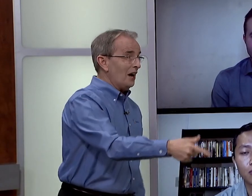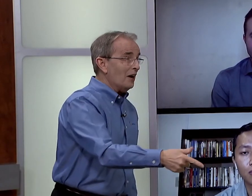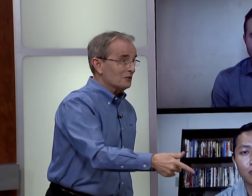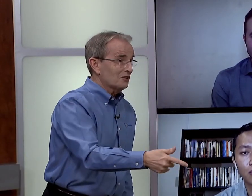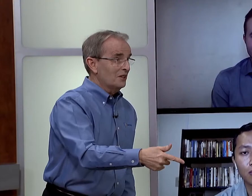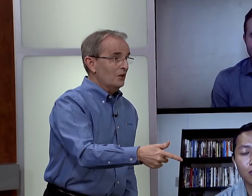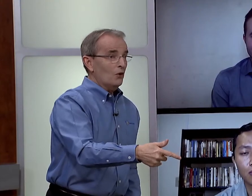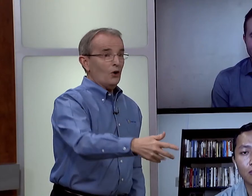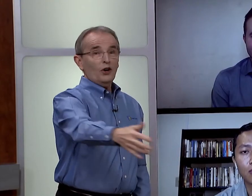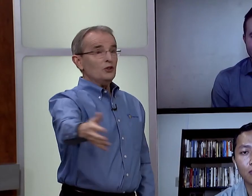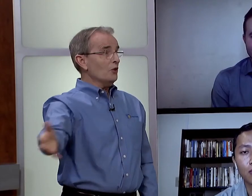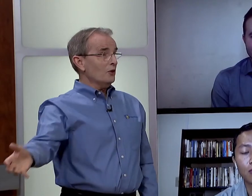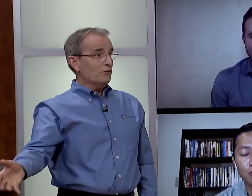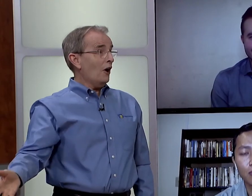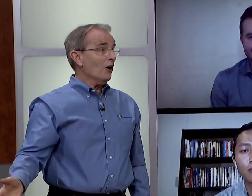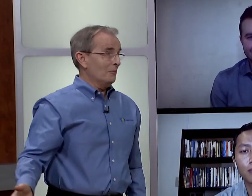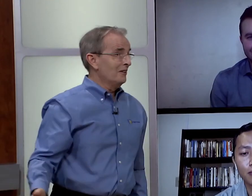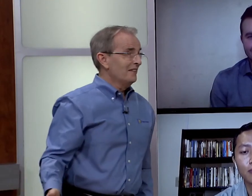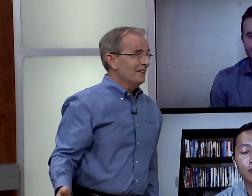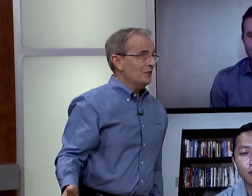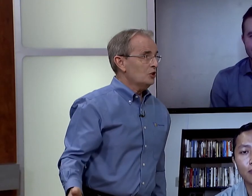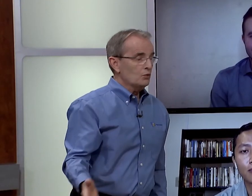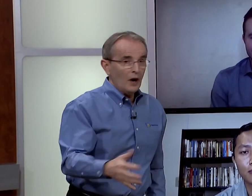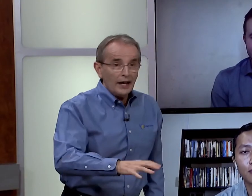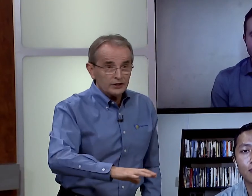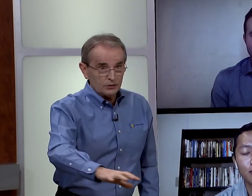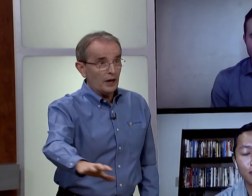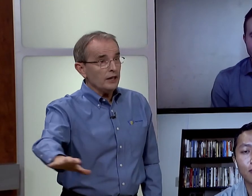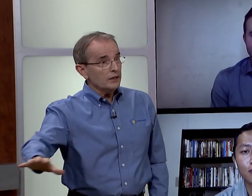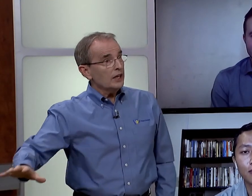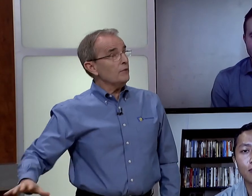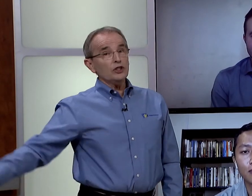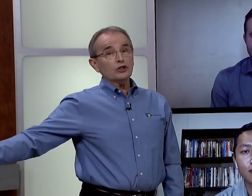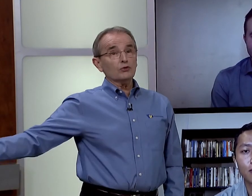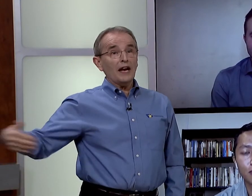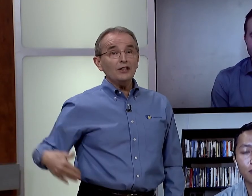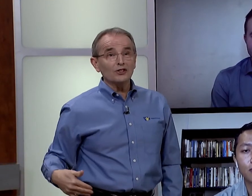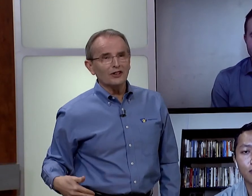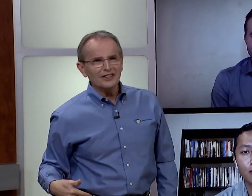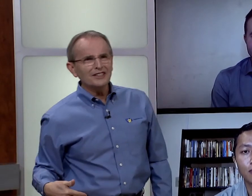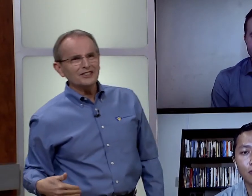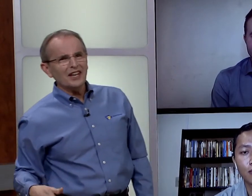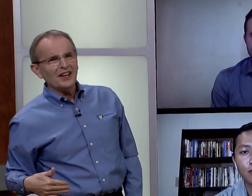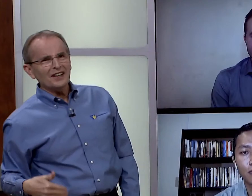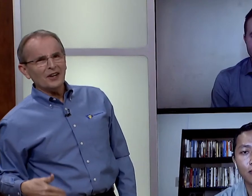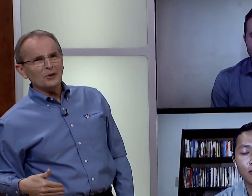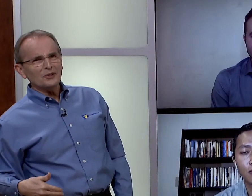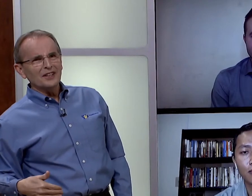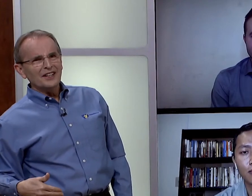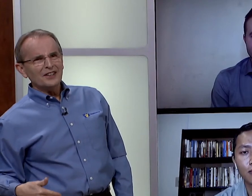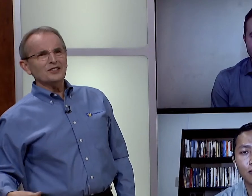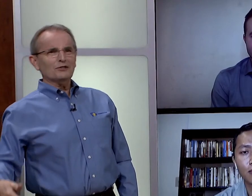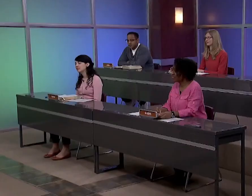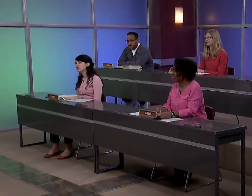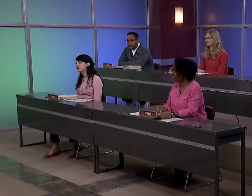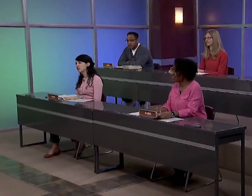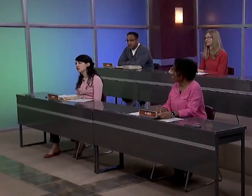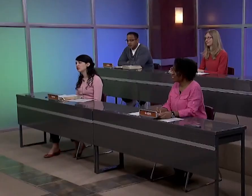I to nie tylko ty, ale także goście w twoim domu, twoi pracownicy, obcy ludzie, a nawet zwierzęta.